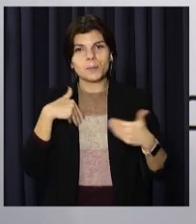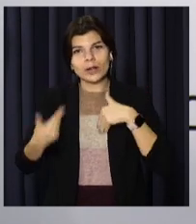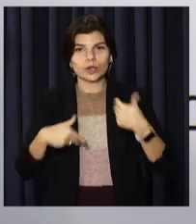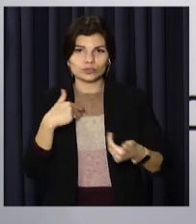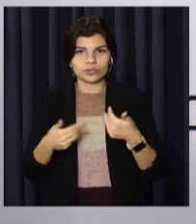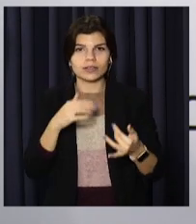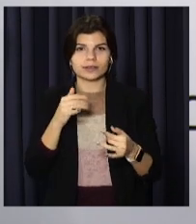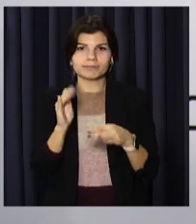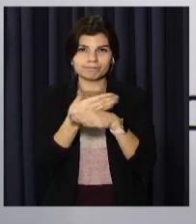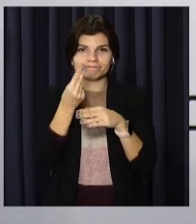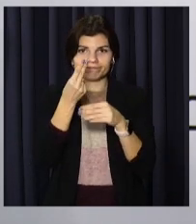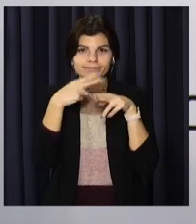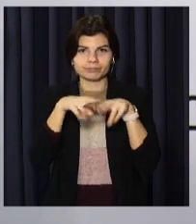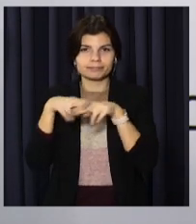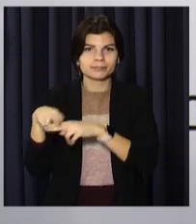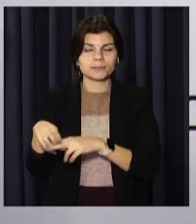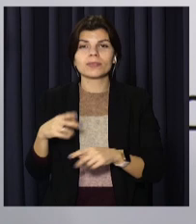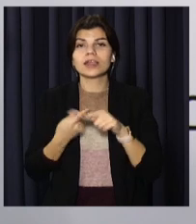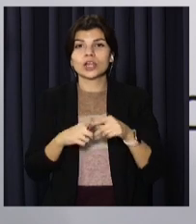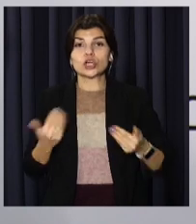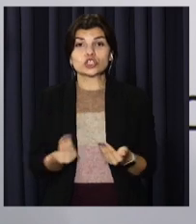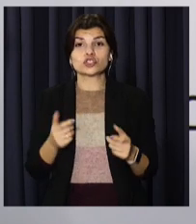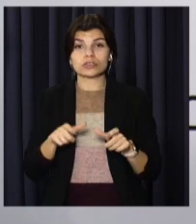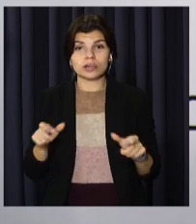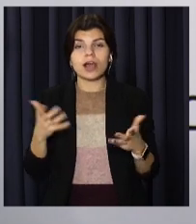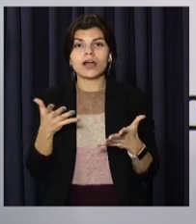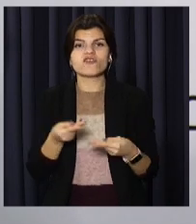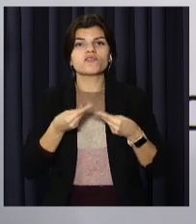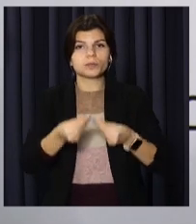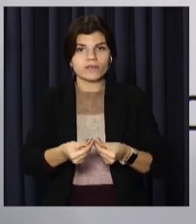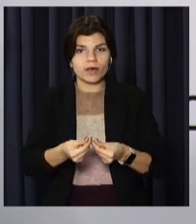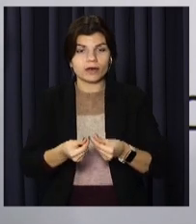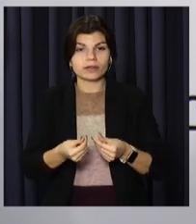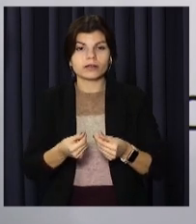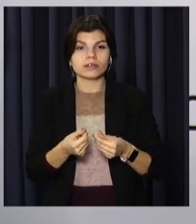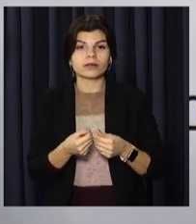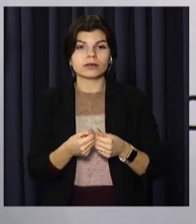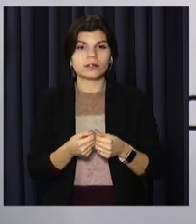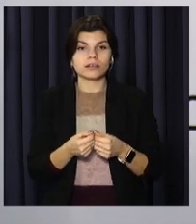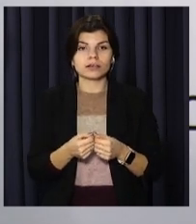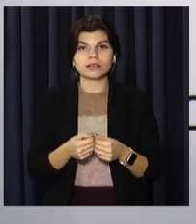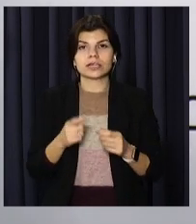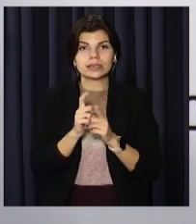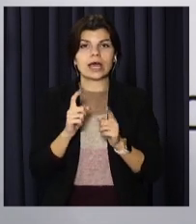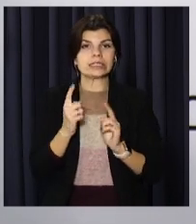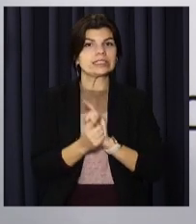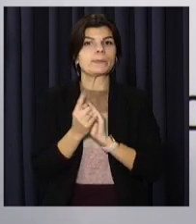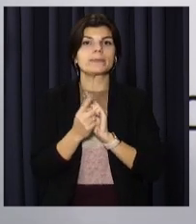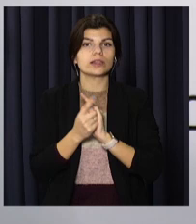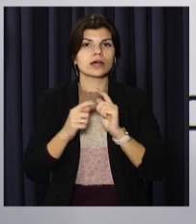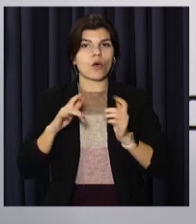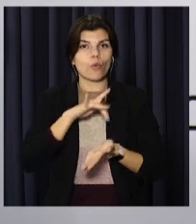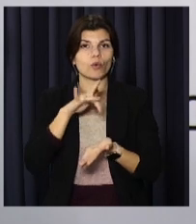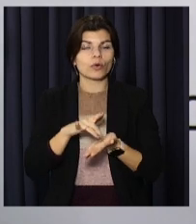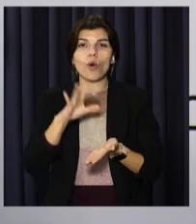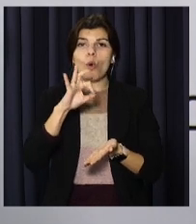відносини саме жителів, які впливають на такі локальні зміни.